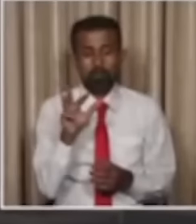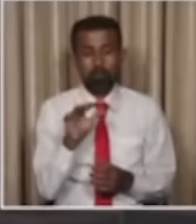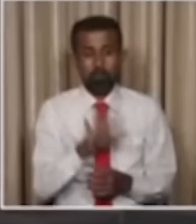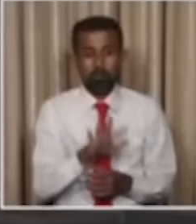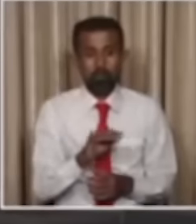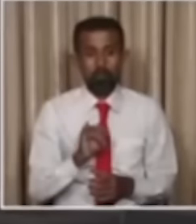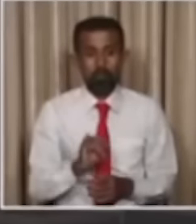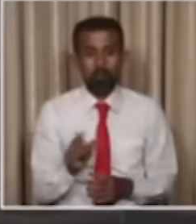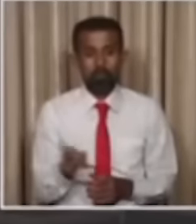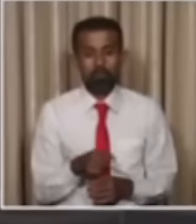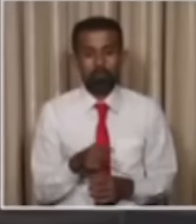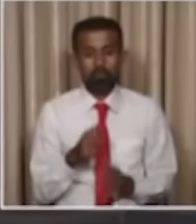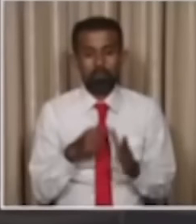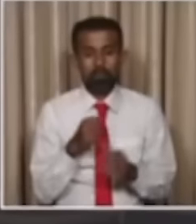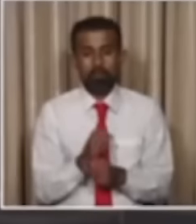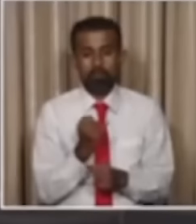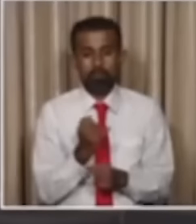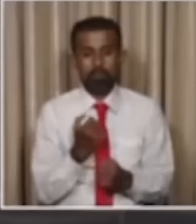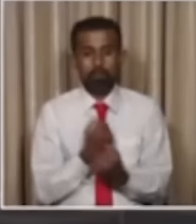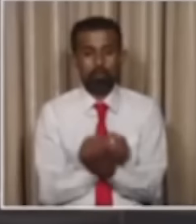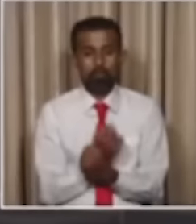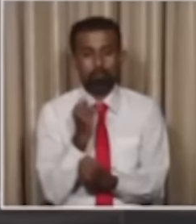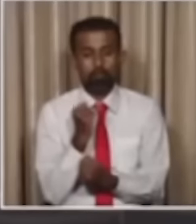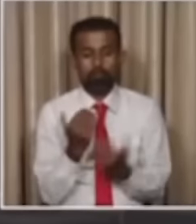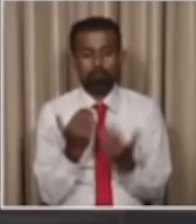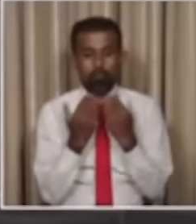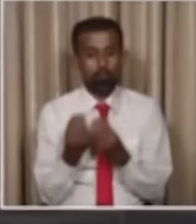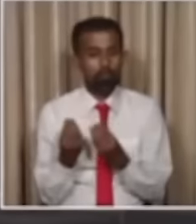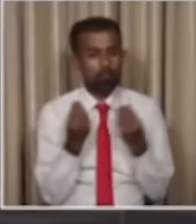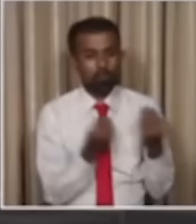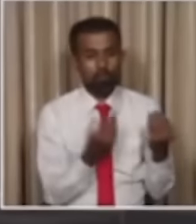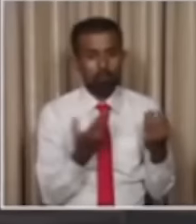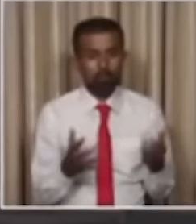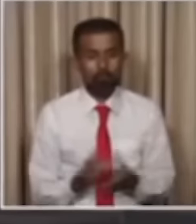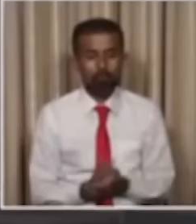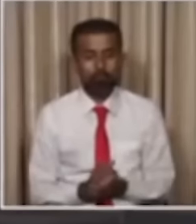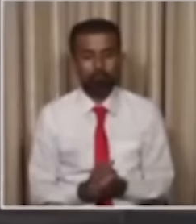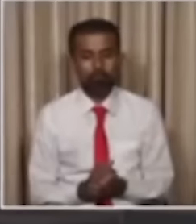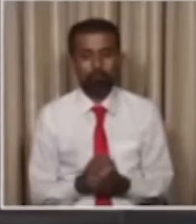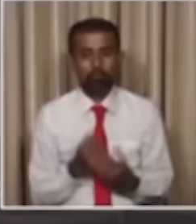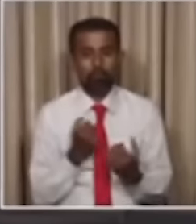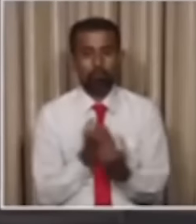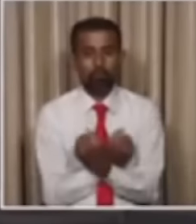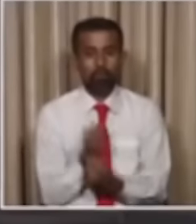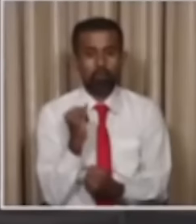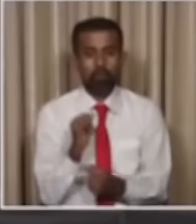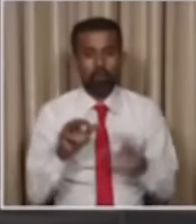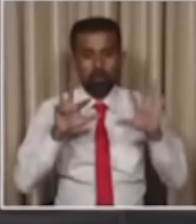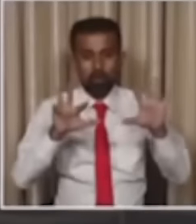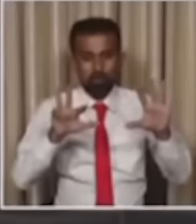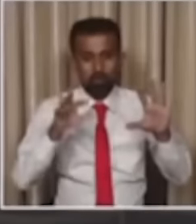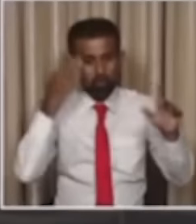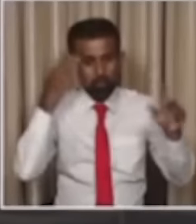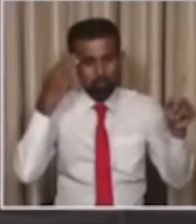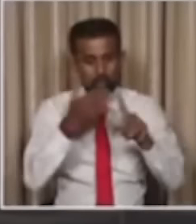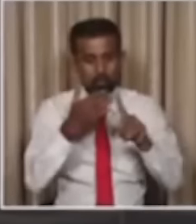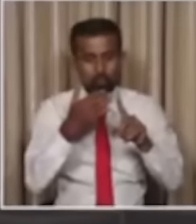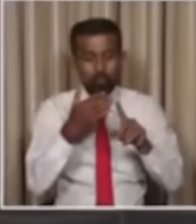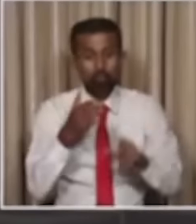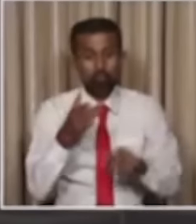2019/06 නීතිපතිතුමා විසින් පොලිස්පතිතුමා වෙත උපදෙස් ලබා දී ඇත. පොලිස් නිලධාරීන් 9 දෙනෙකු සම්බන්ධයෙන්